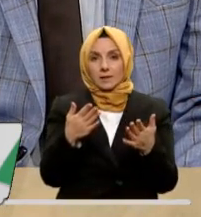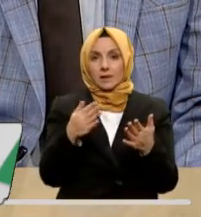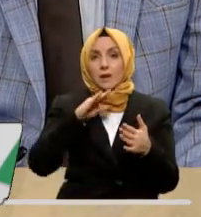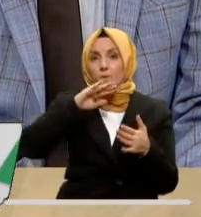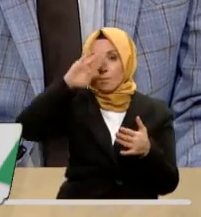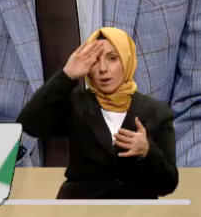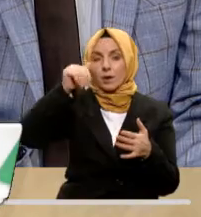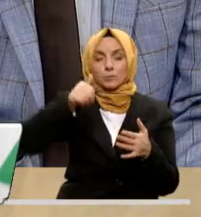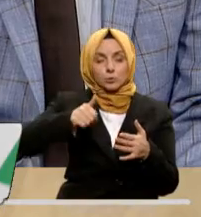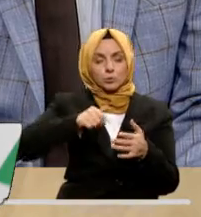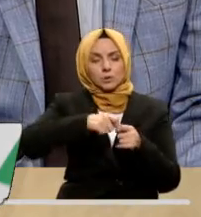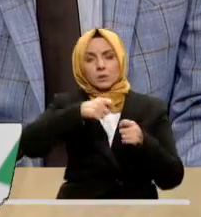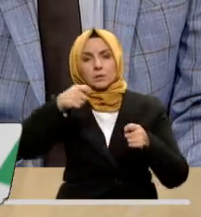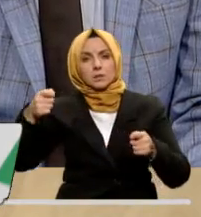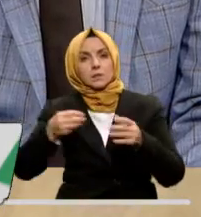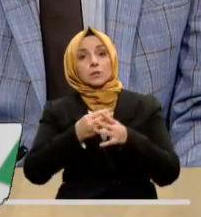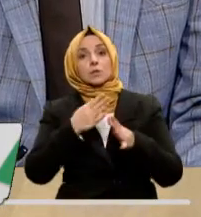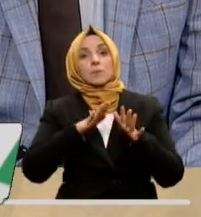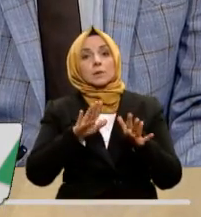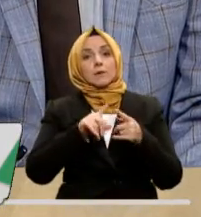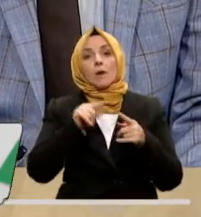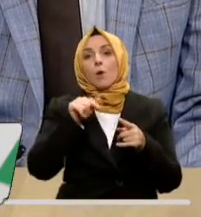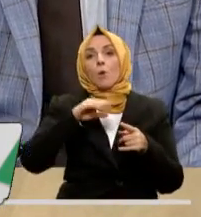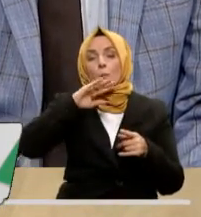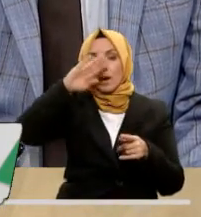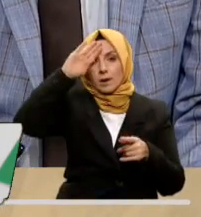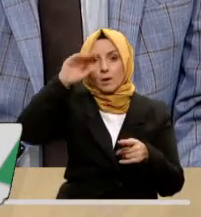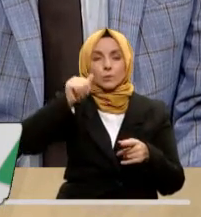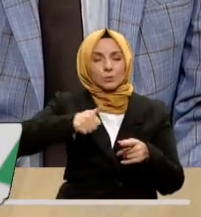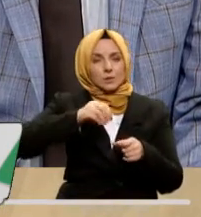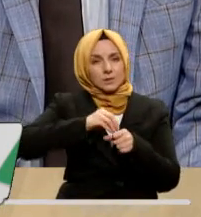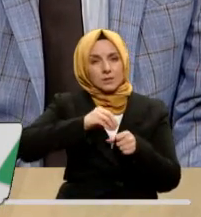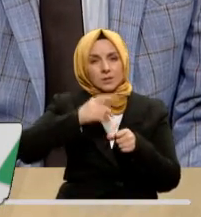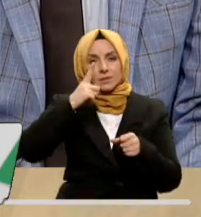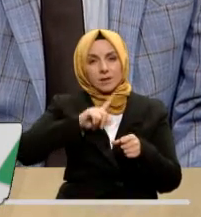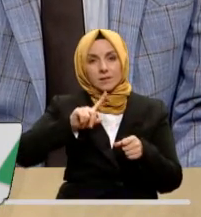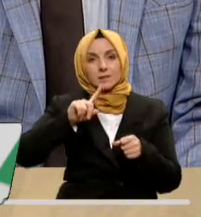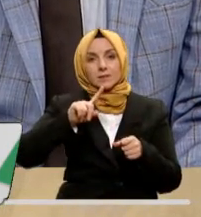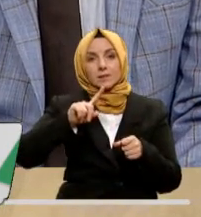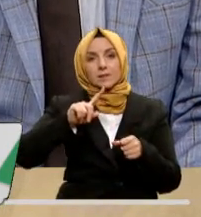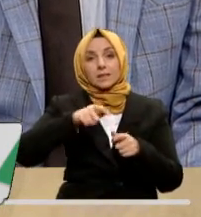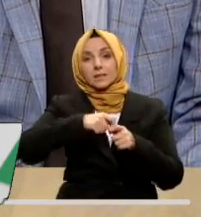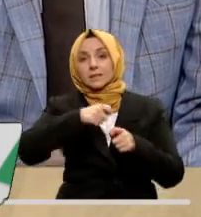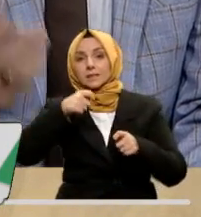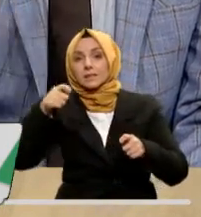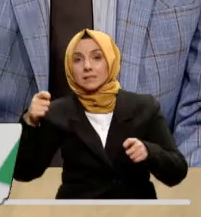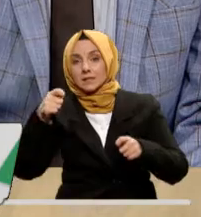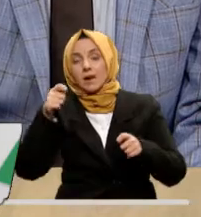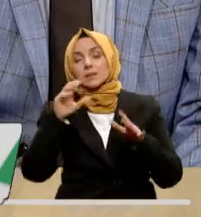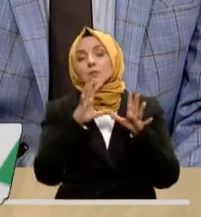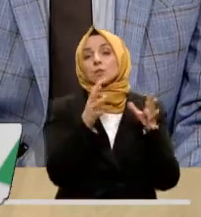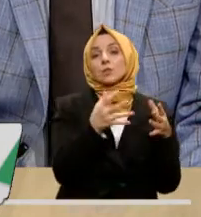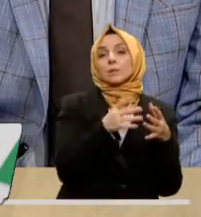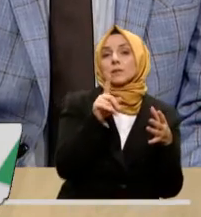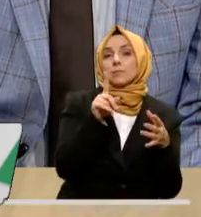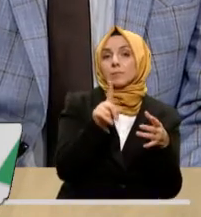bayram günleri gazete çıkmazdı ve o bayram günlerinde sadece Gazeteciler Cemiyeti bir gazete